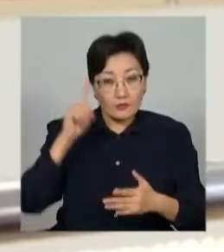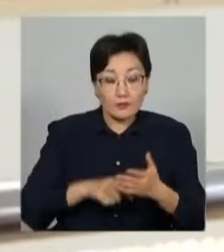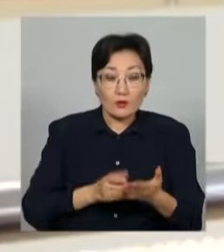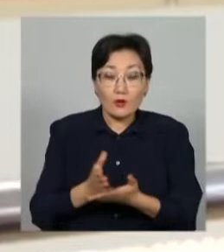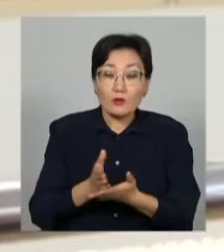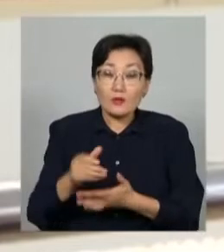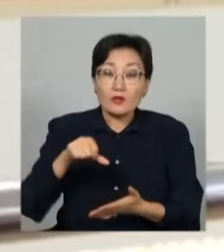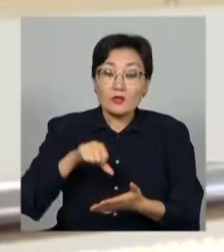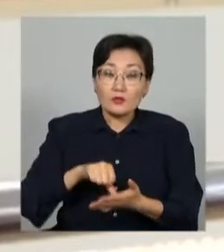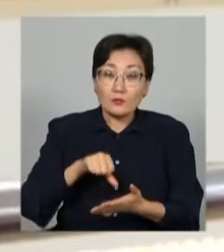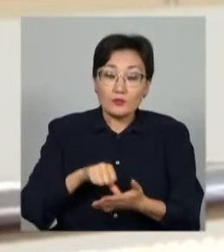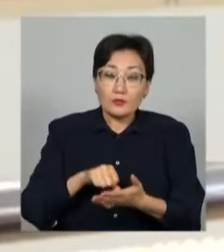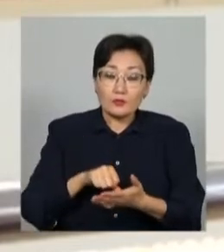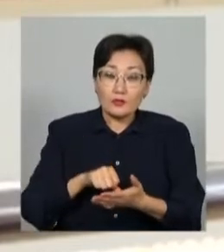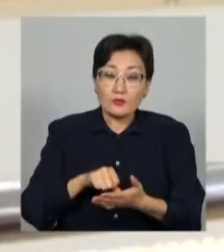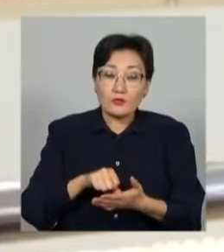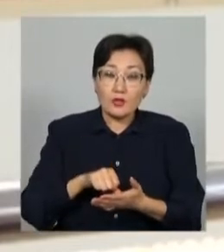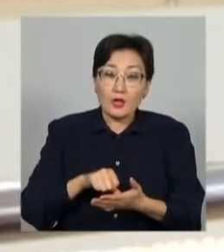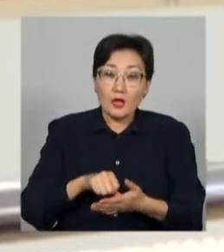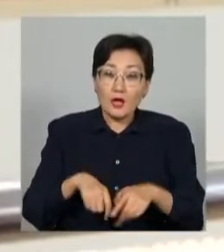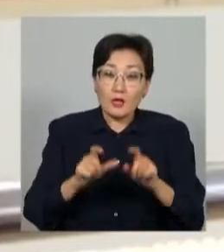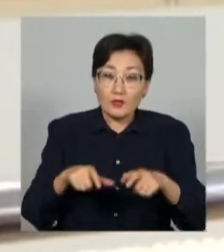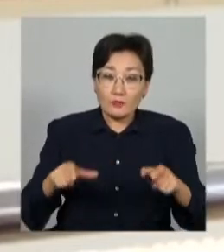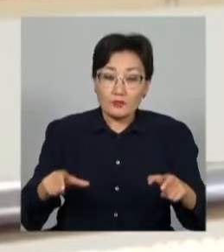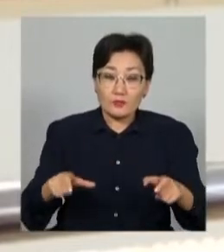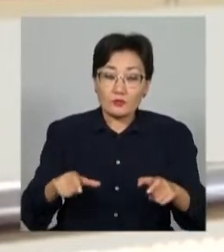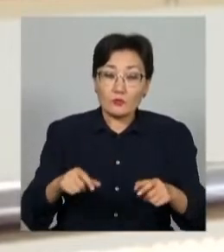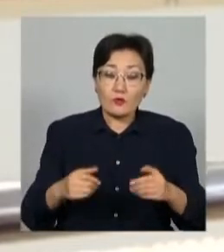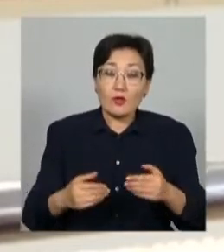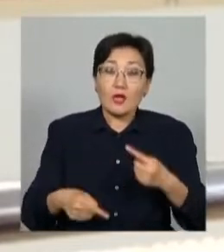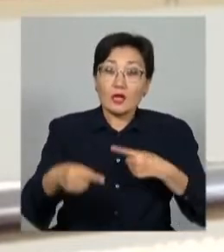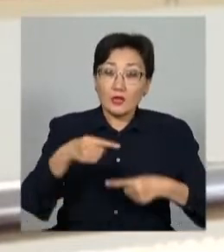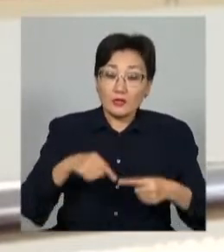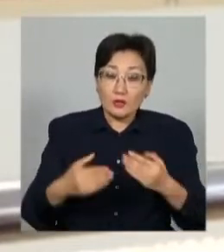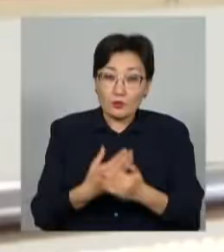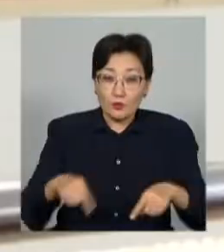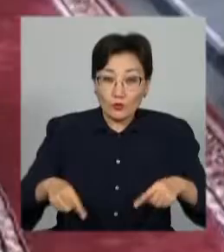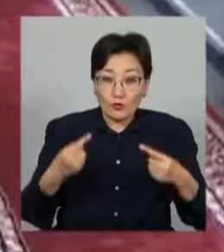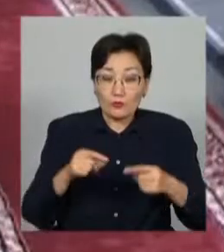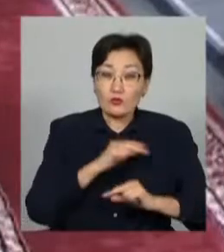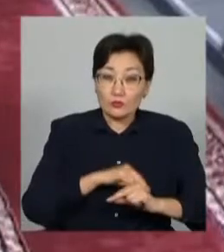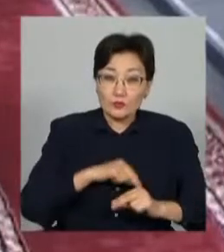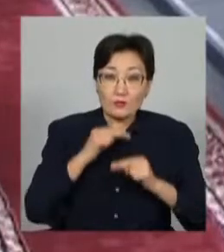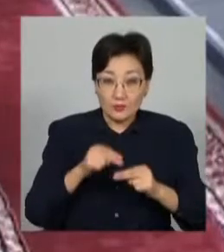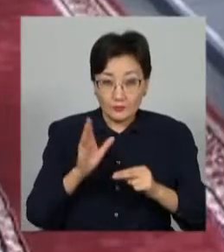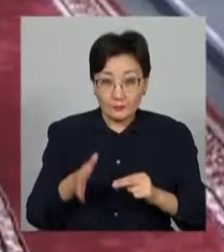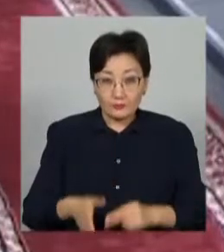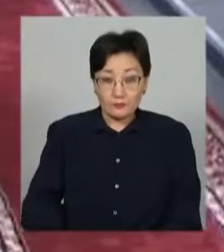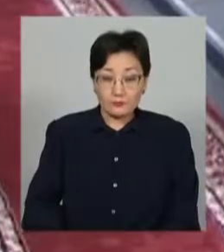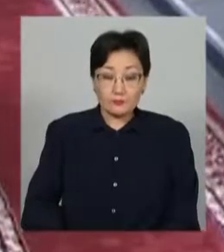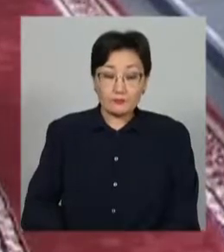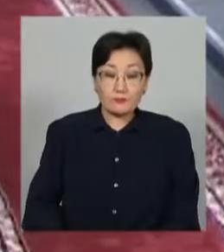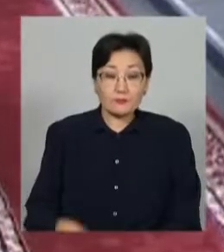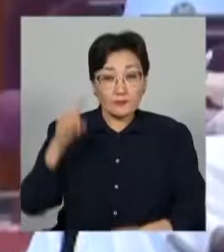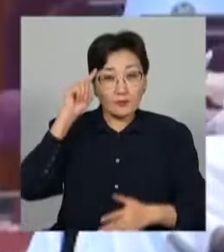қатысты жұмыстарды және теріс ағымға түскен жерлестерімізді оңалту жұмыстарына басымдық беретін боламыз.